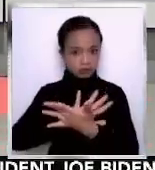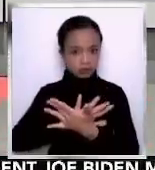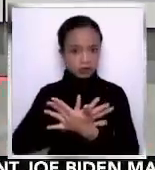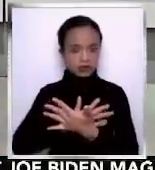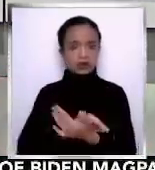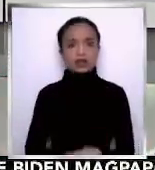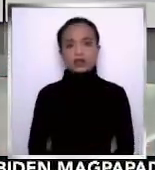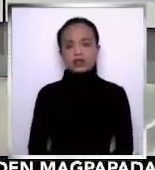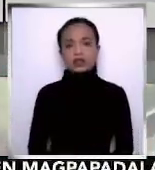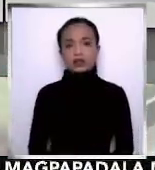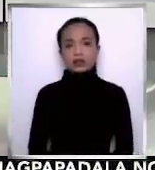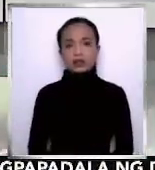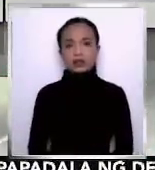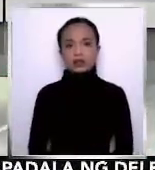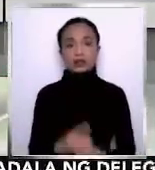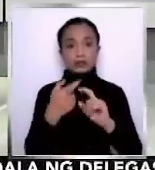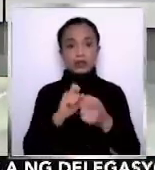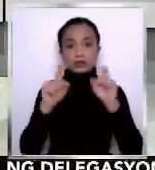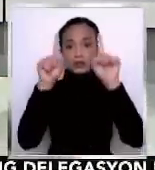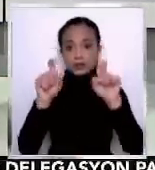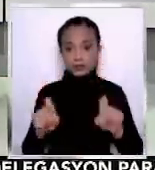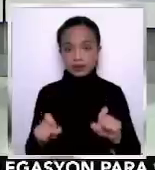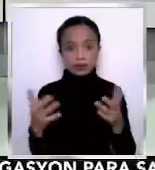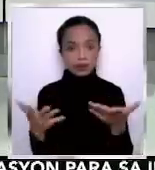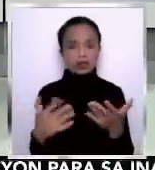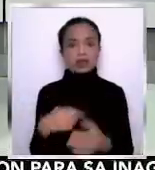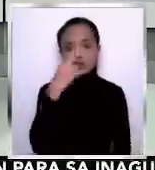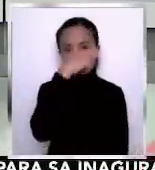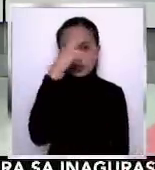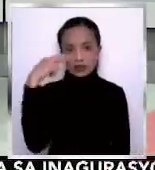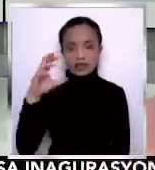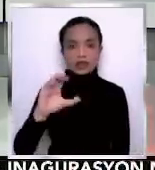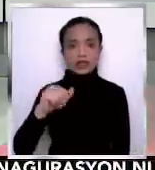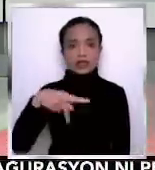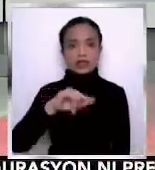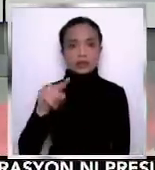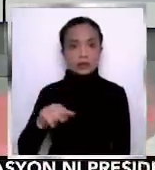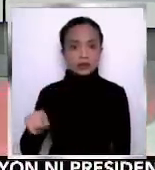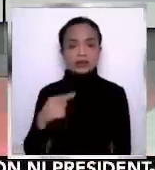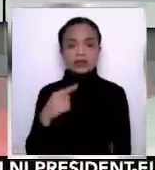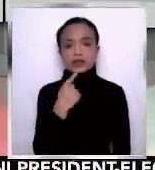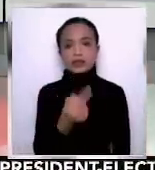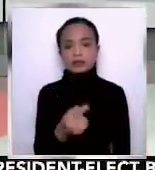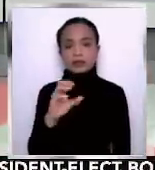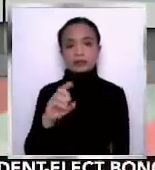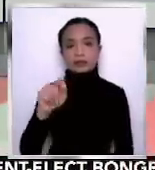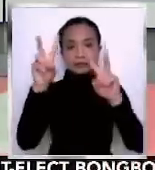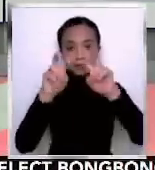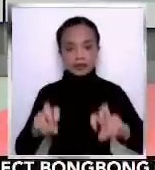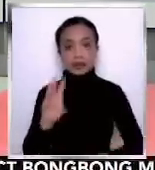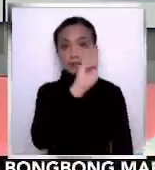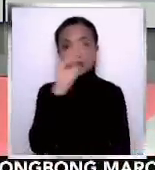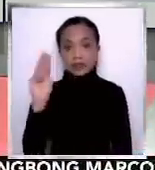mga tinetest sa probinsya ng Rizal at Capiz ayon sa Okta Research. Ang Metro Manila at 7 lugar pa sa